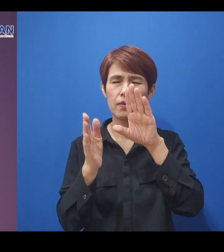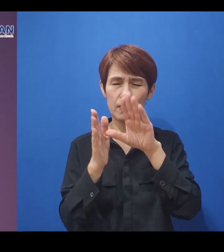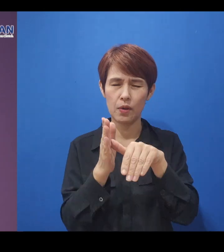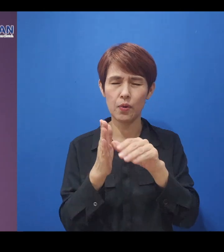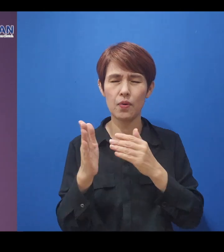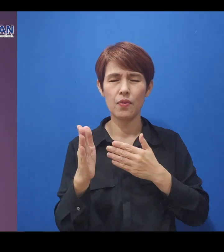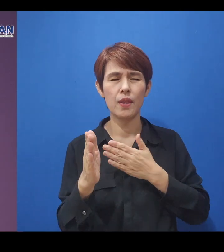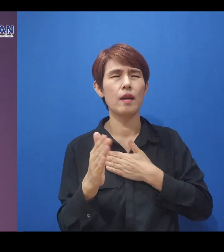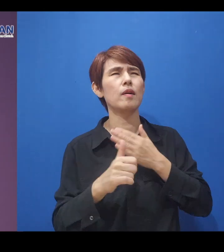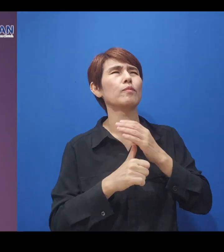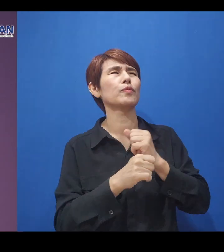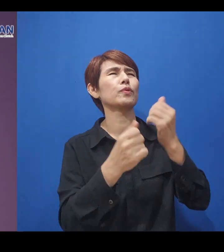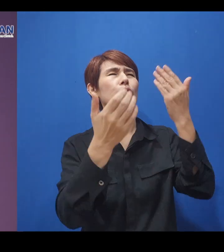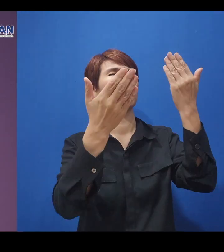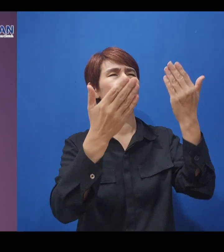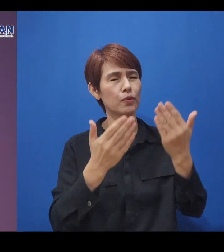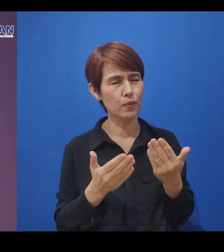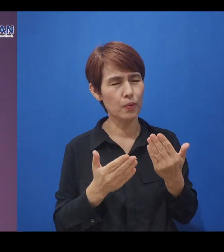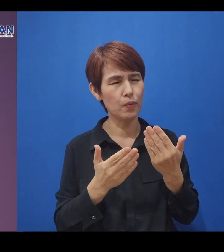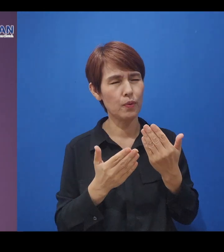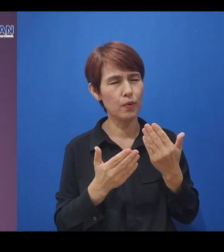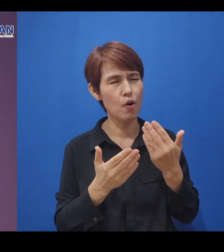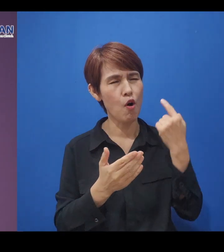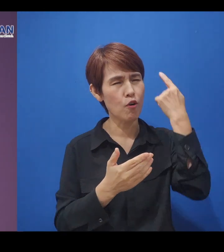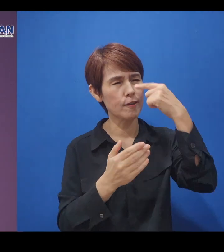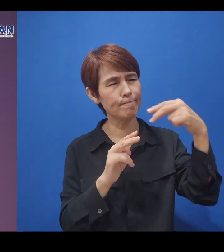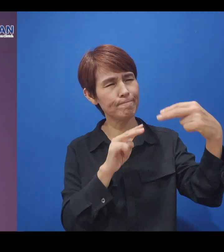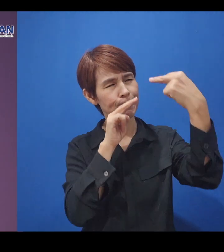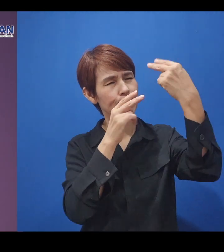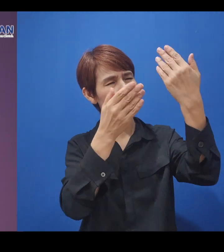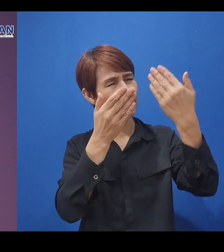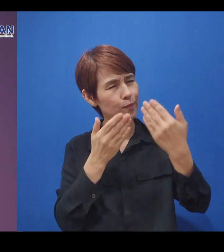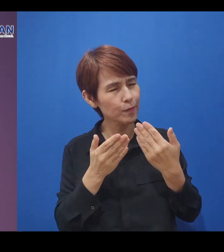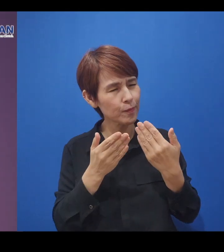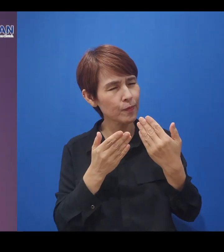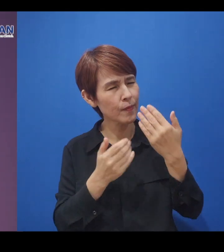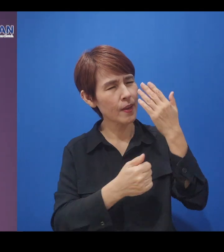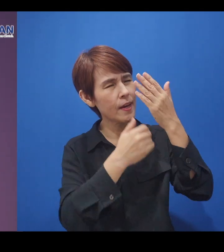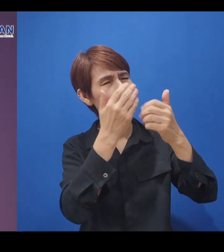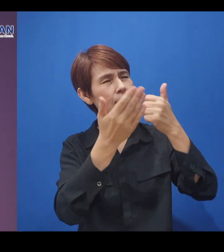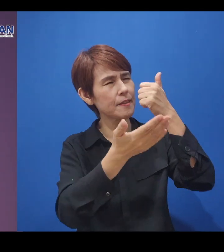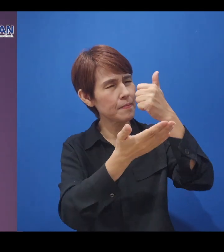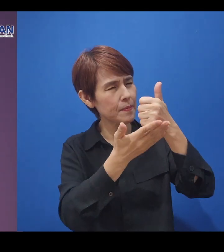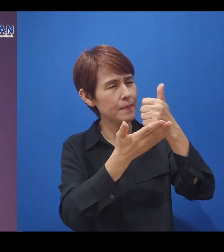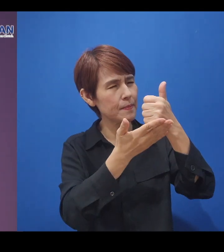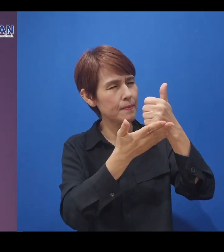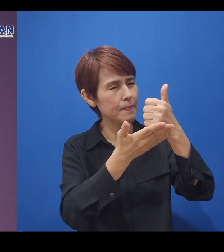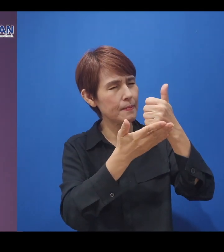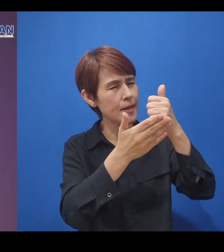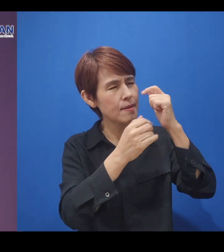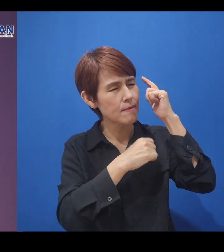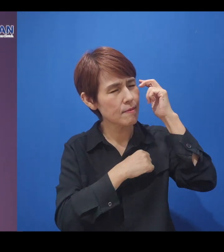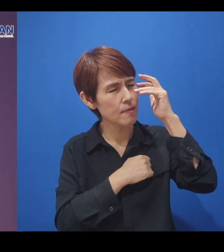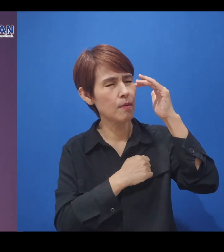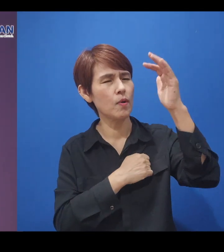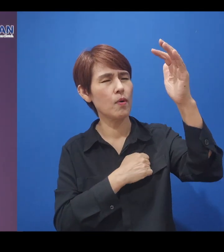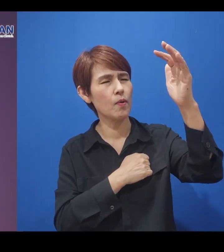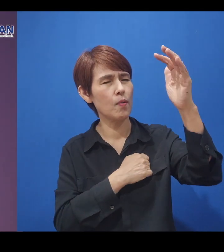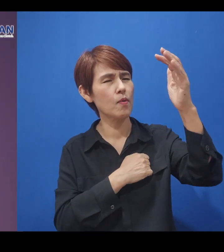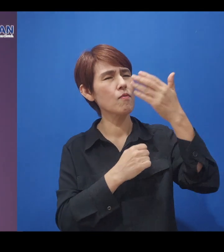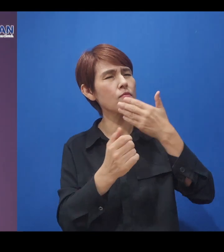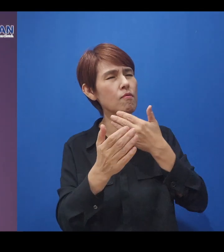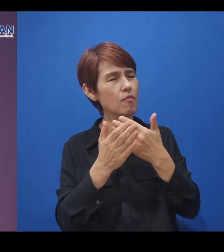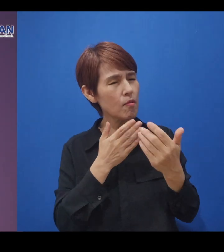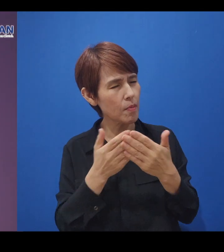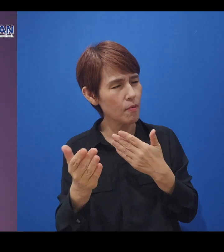나를 붙드시고 그 얼굴빛을 비추어 주시는 내 하나님을 사모하고